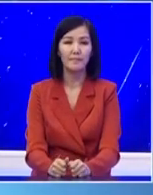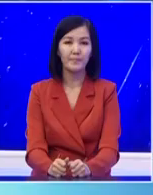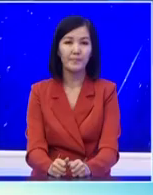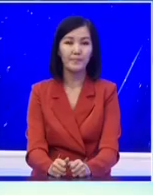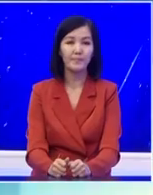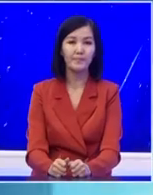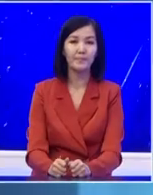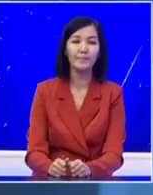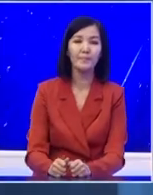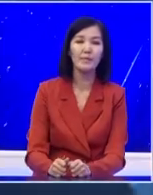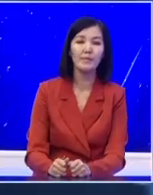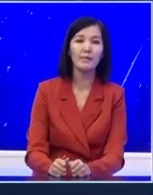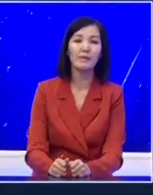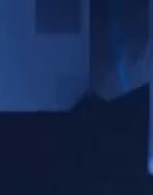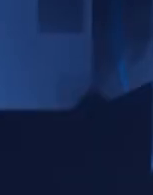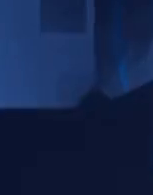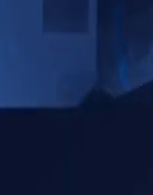Нуржан Муканов, телеканал ЖТСУ.